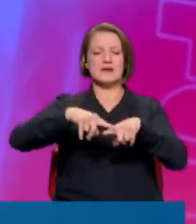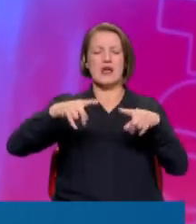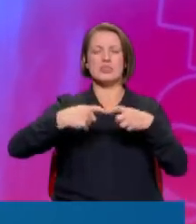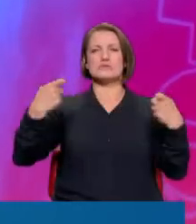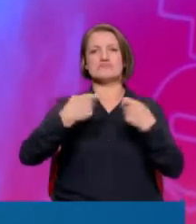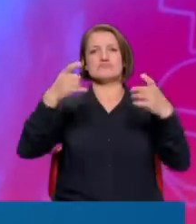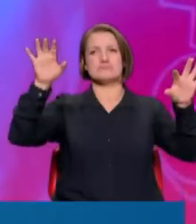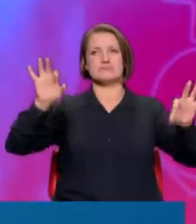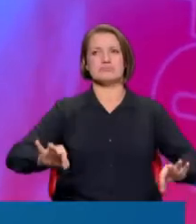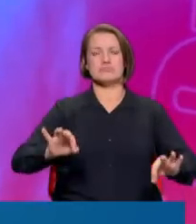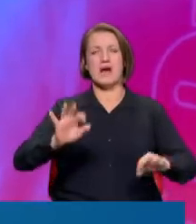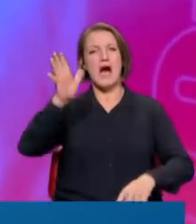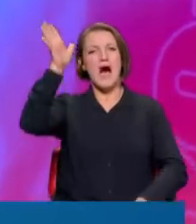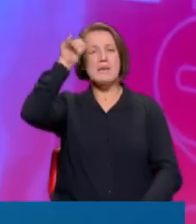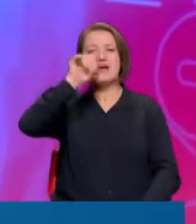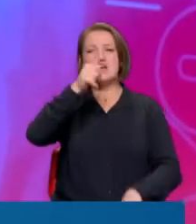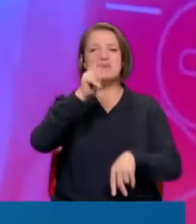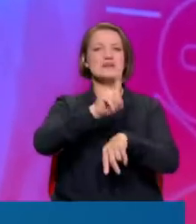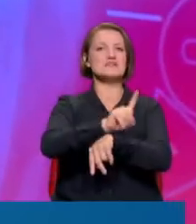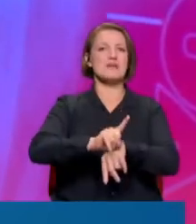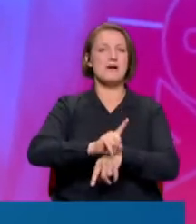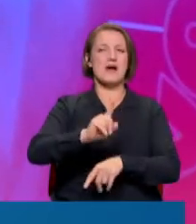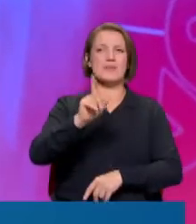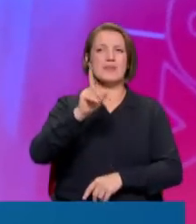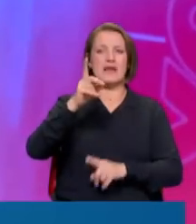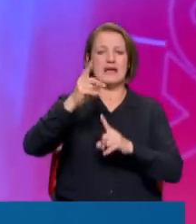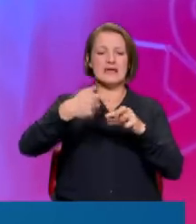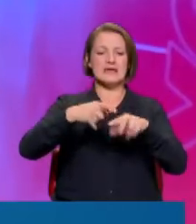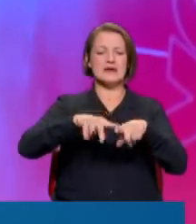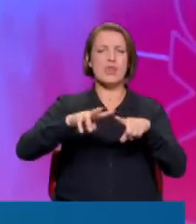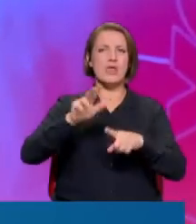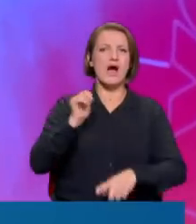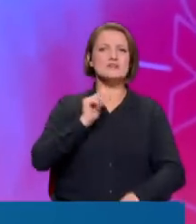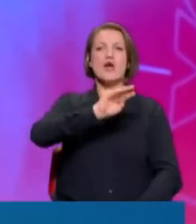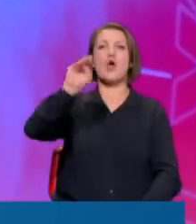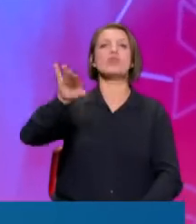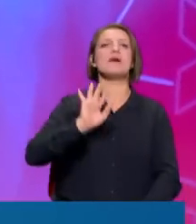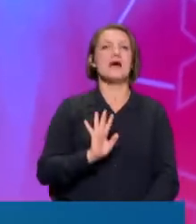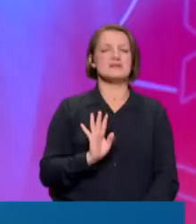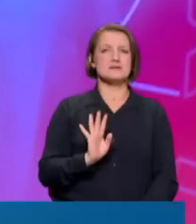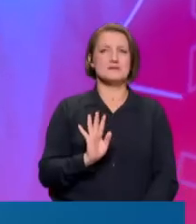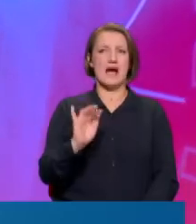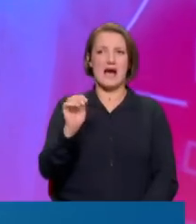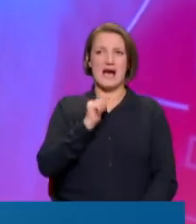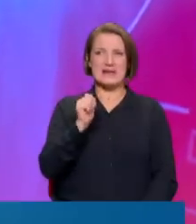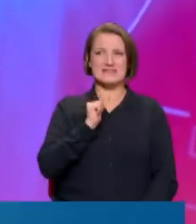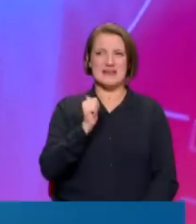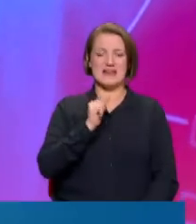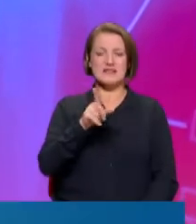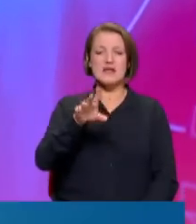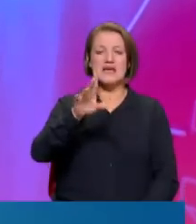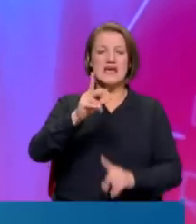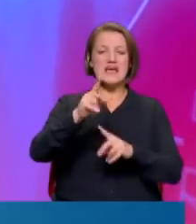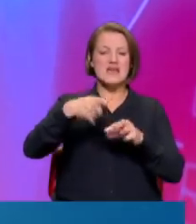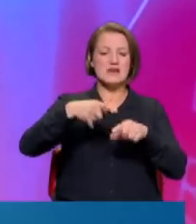başlayacak ama ABD hiçbir zaman İran'a asker göndermez yani askerin ayağını değdirme